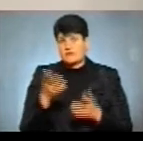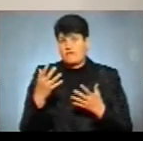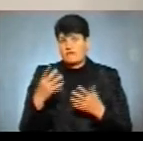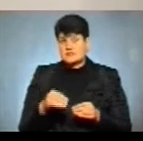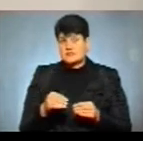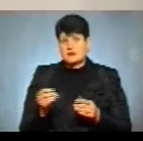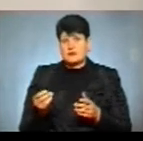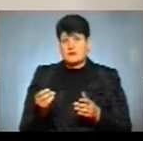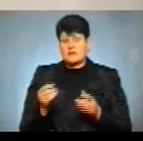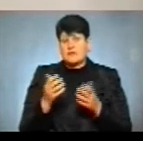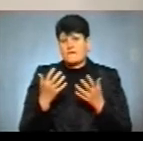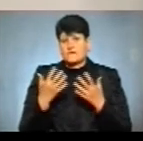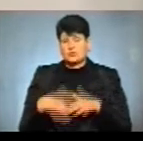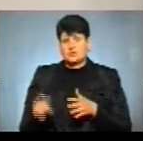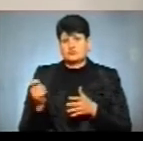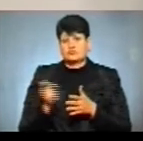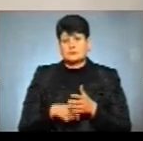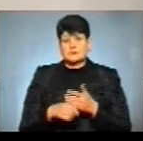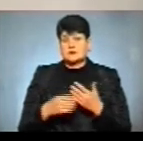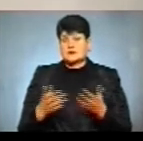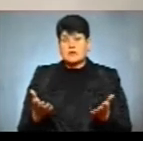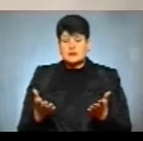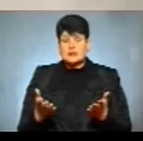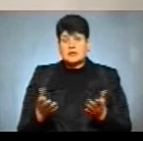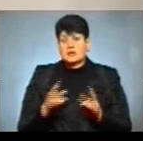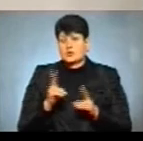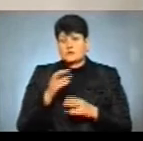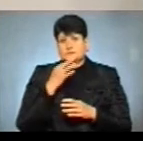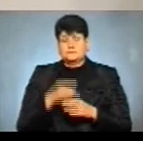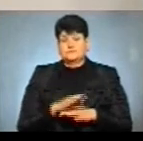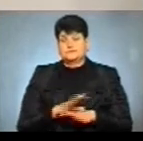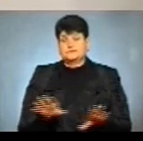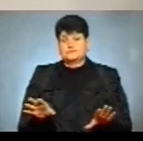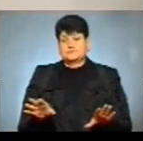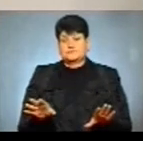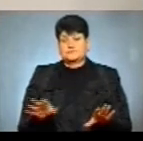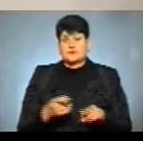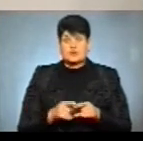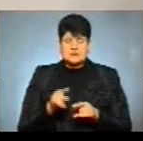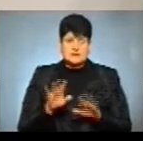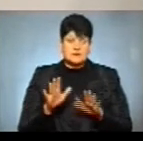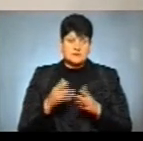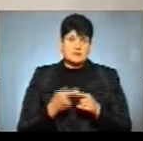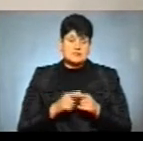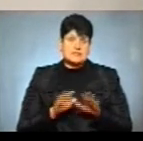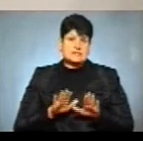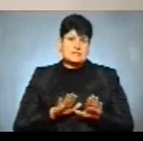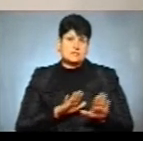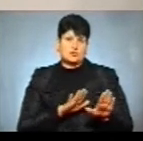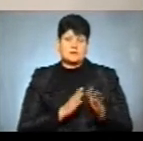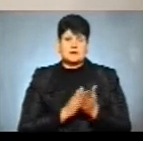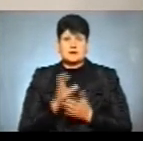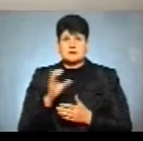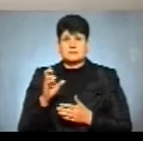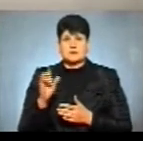всі автоматично закриваються, і декларанти не понесуть ніякої відповідальності. З таких одіозних випадків це, наприклад, заступник